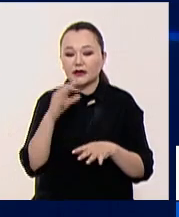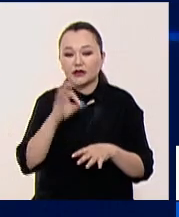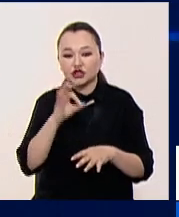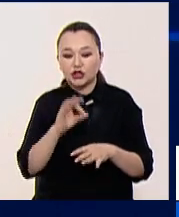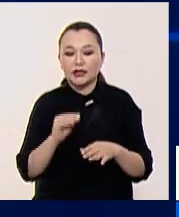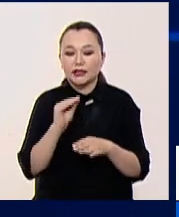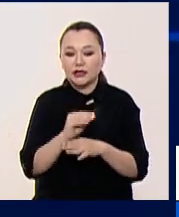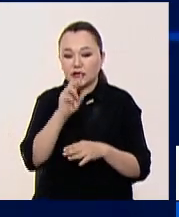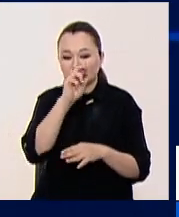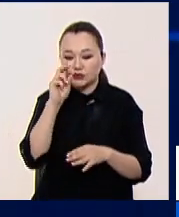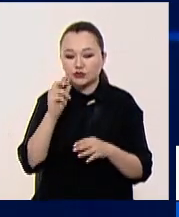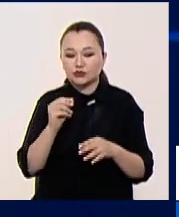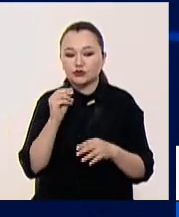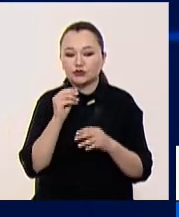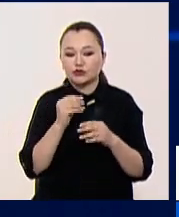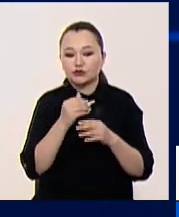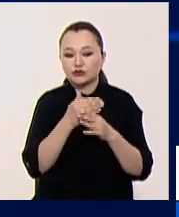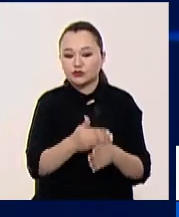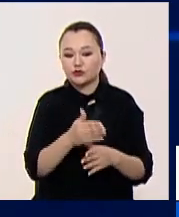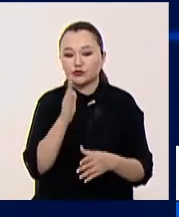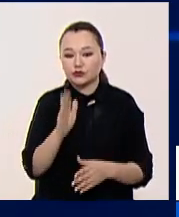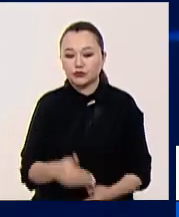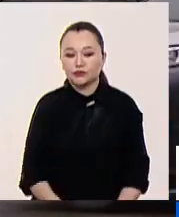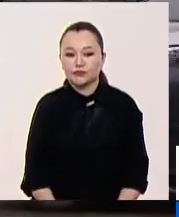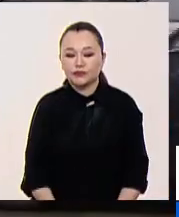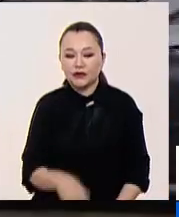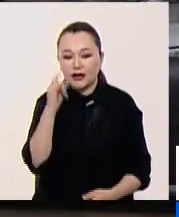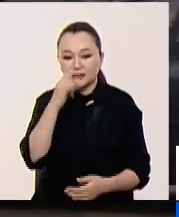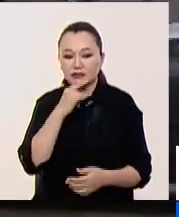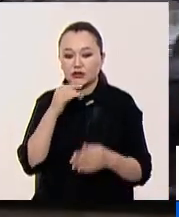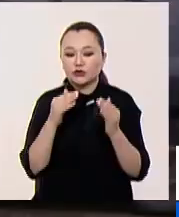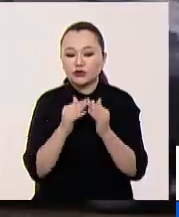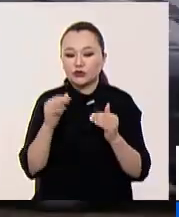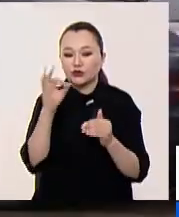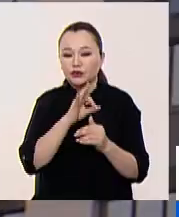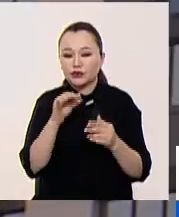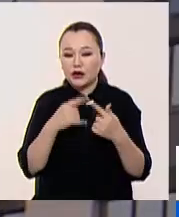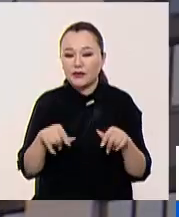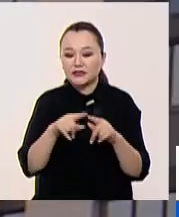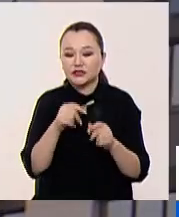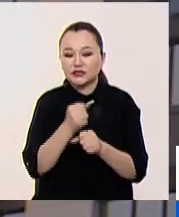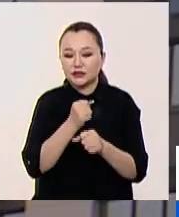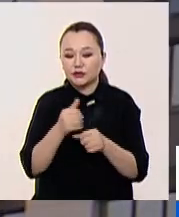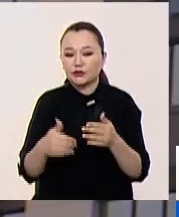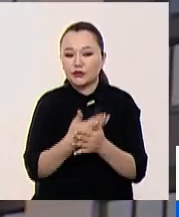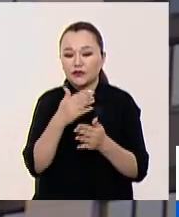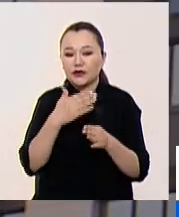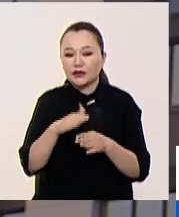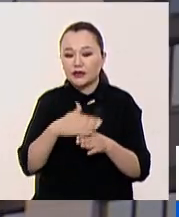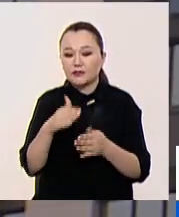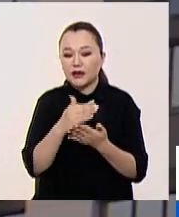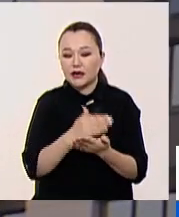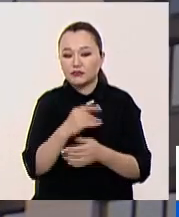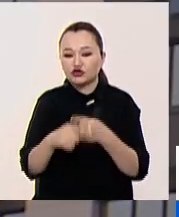мөлшерлемесіне мемлекеттен субсидия алу көзделіп отыр. Қазақстан тұрғын үй компаниясы пысықтап жатқан жаңа ипотекалық бағдарлама